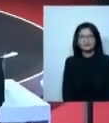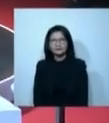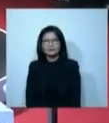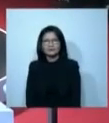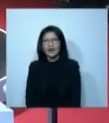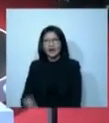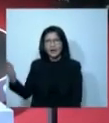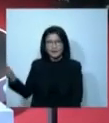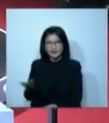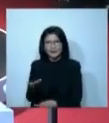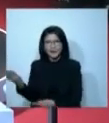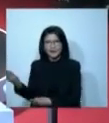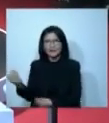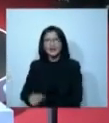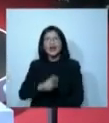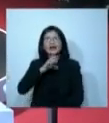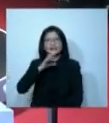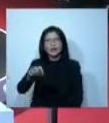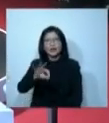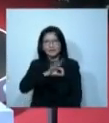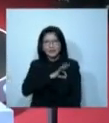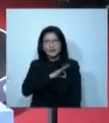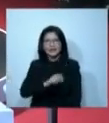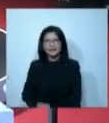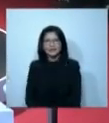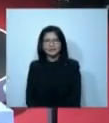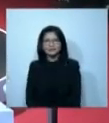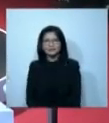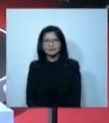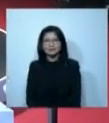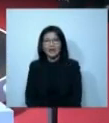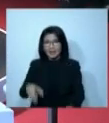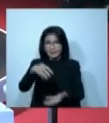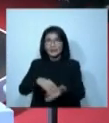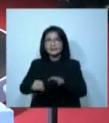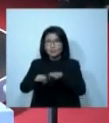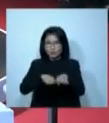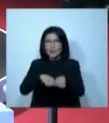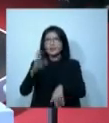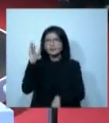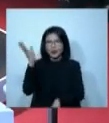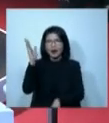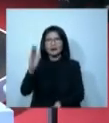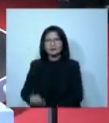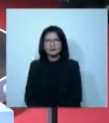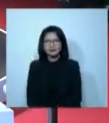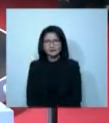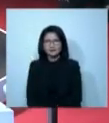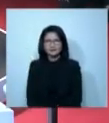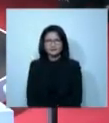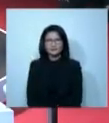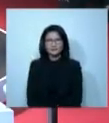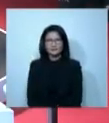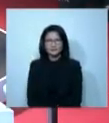seorang kontestan, tetapi tadi yang harus dilakukan Ganjar lebih agresif ya, lebih responsif